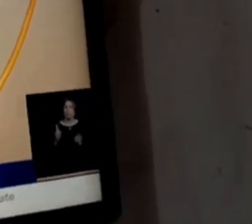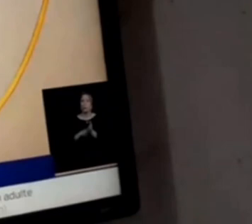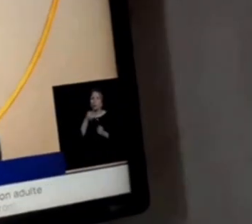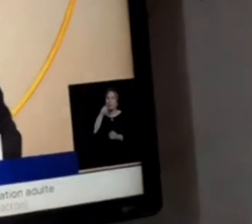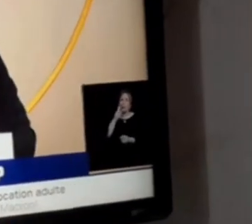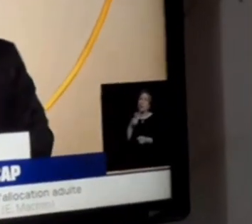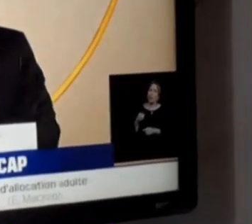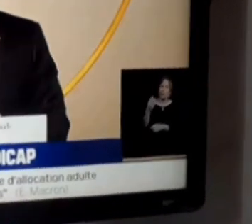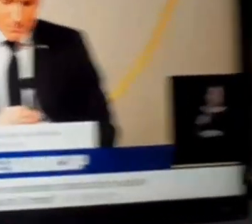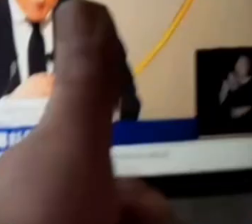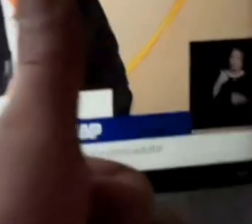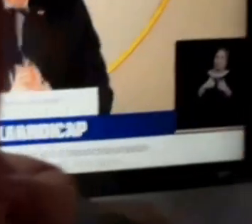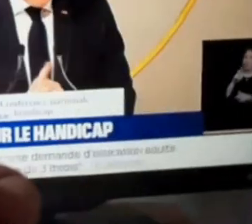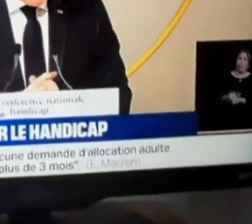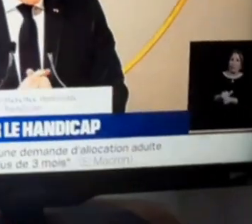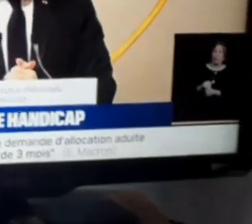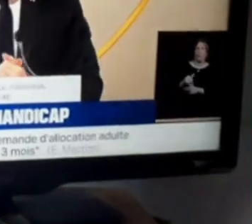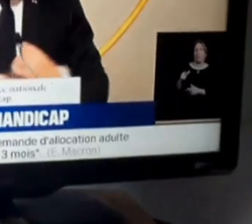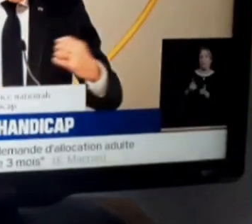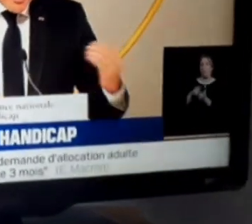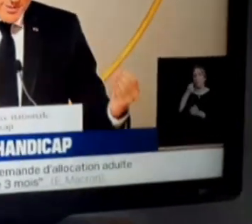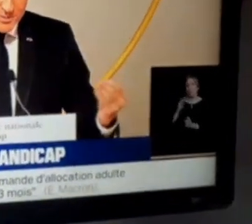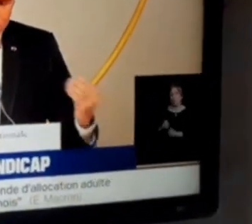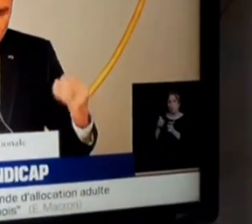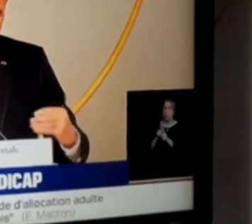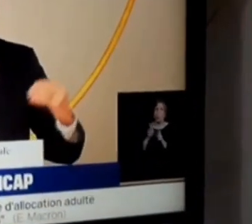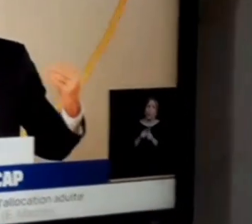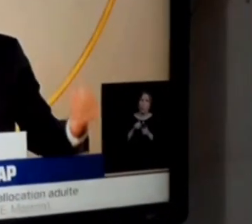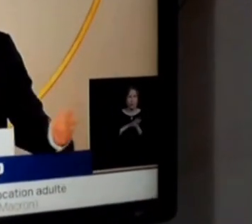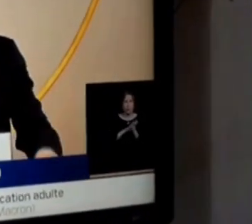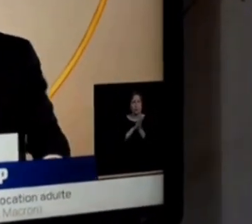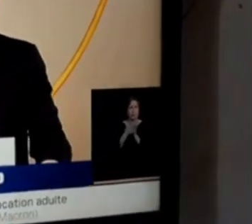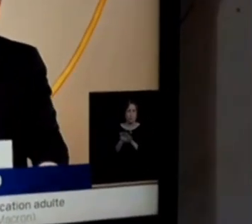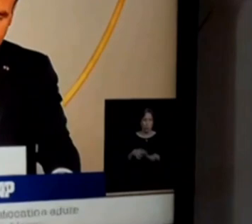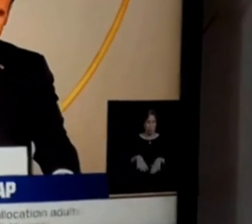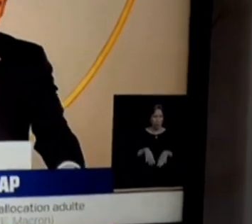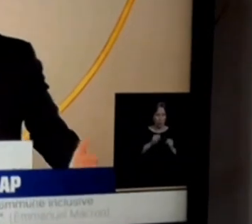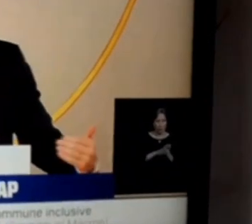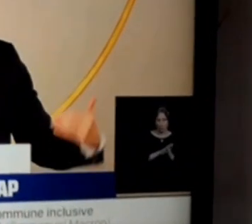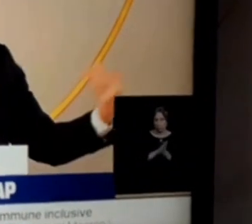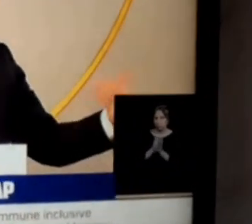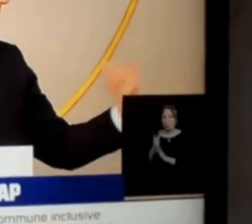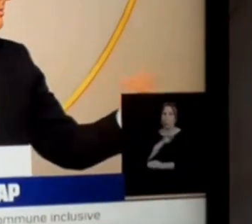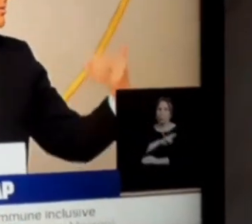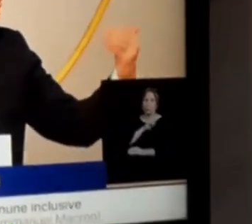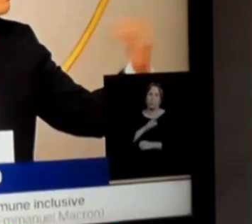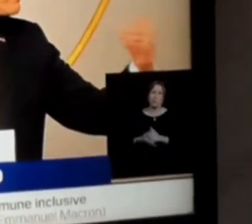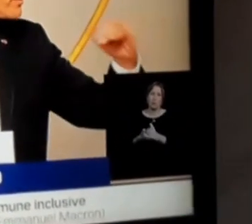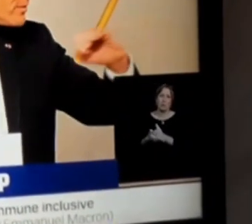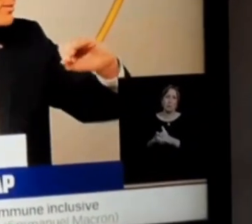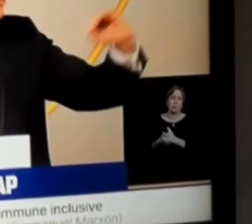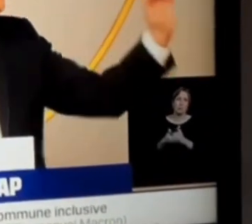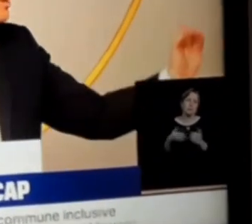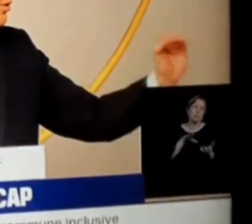et faciliter les personnes en situation de handicap, la transition de l'emploi vers la retraite, au travers d'un